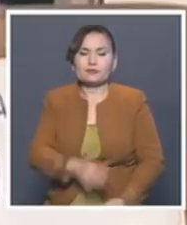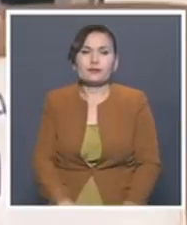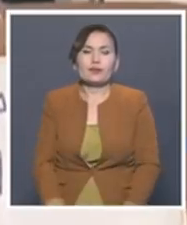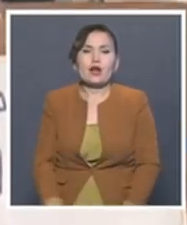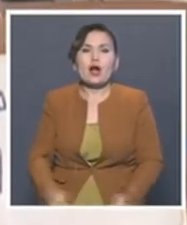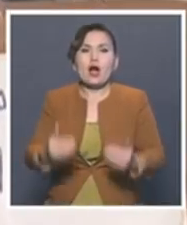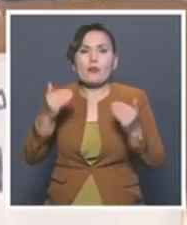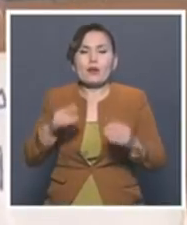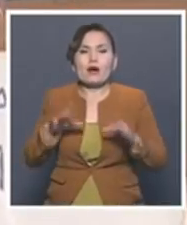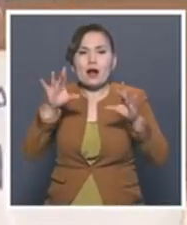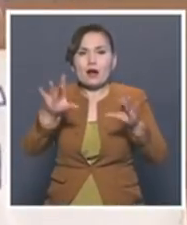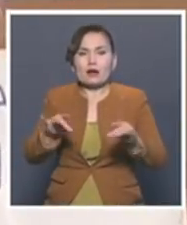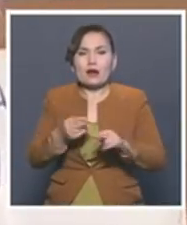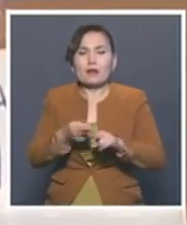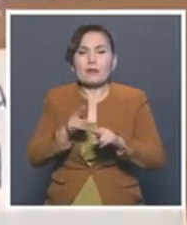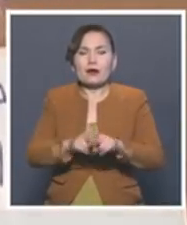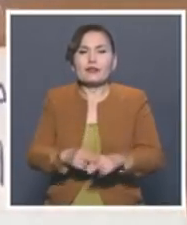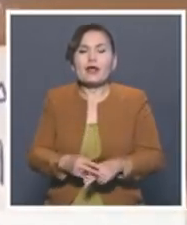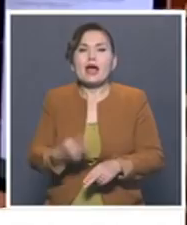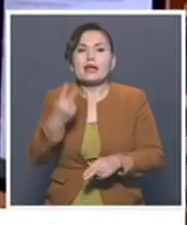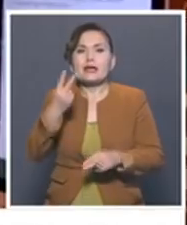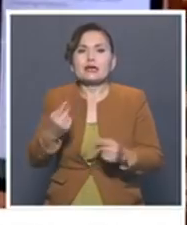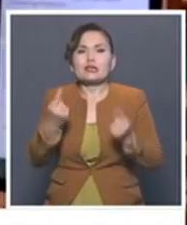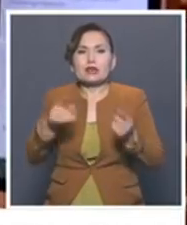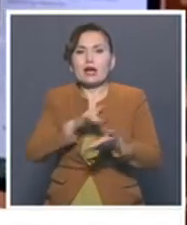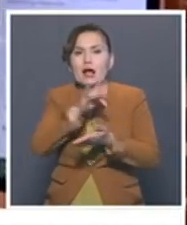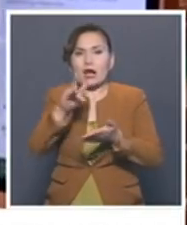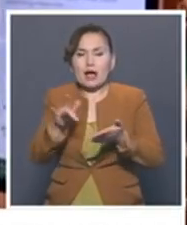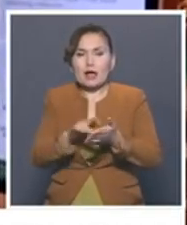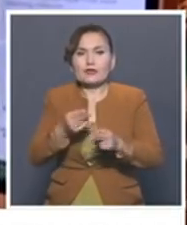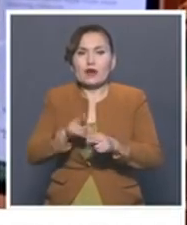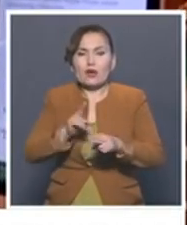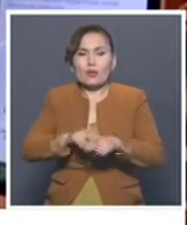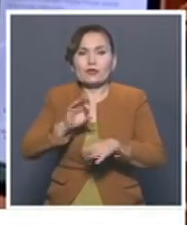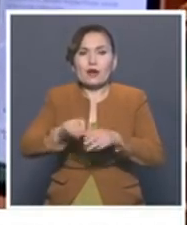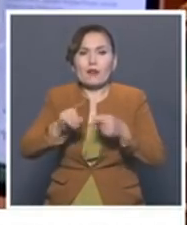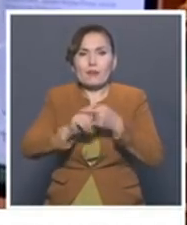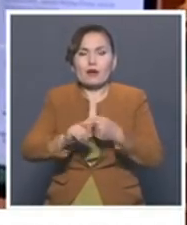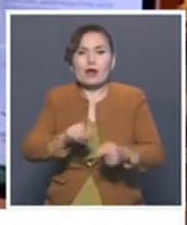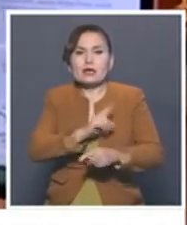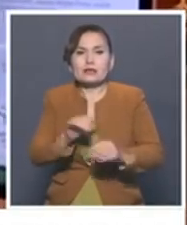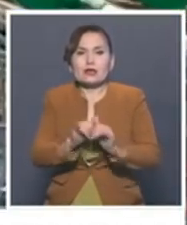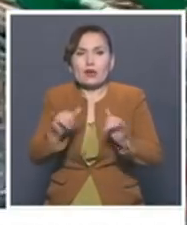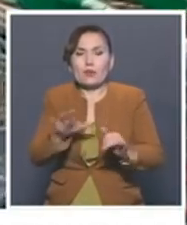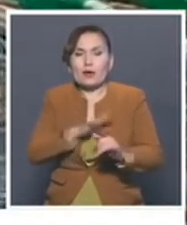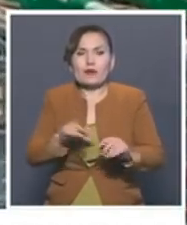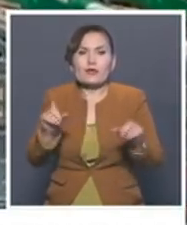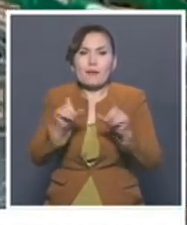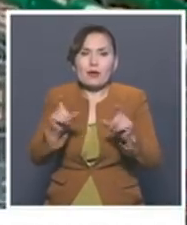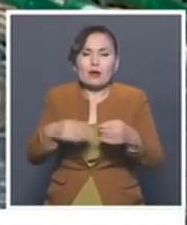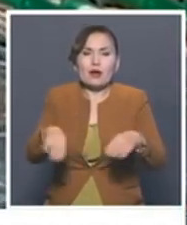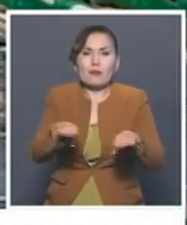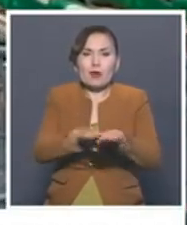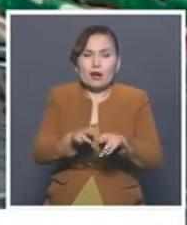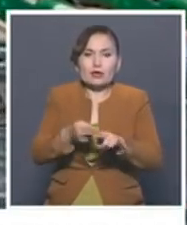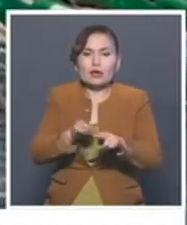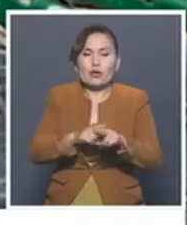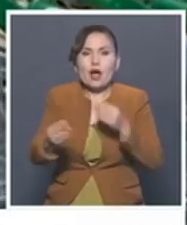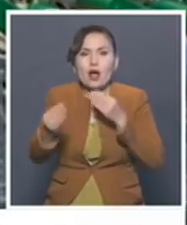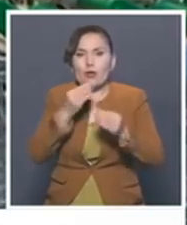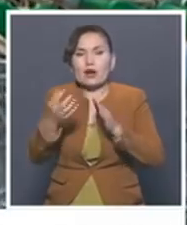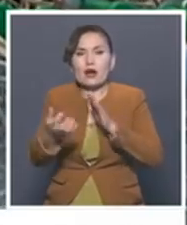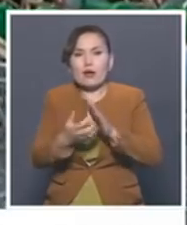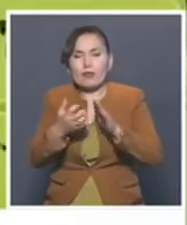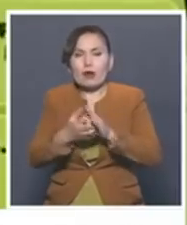Бүгін Австралияның екінші ірі қаласы Мельбурнде 6 апталық карантиннің бірінші күні. Сауда орындары жабылып, бизнес тоқтағандықтан азық-түлік тапшылығы